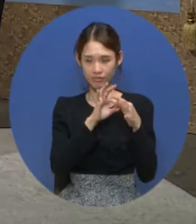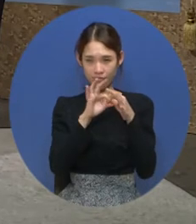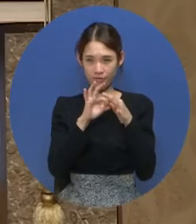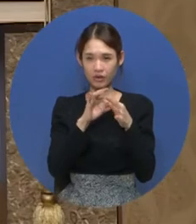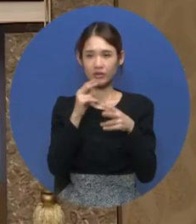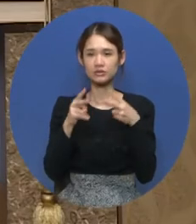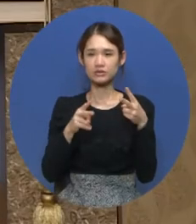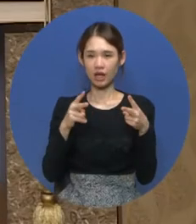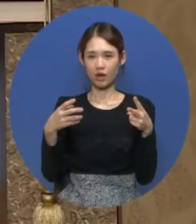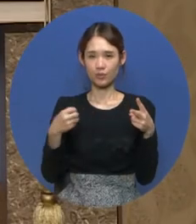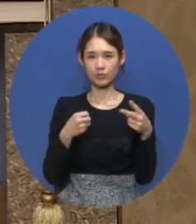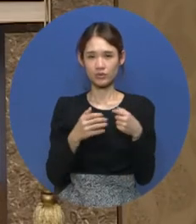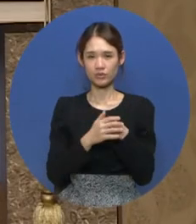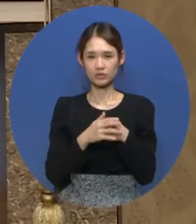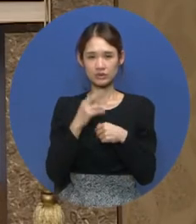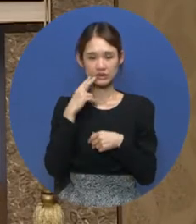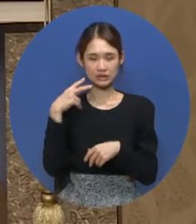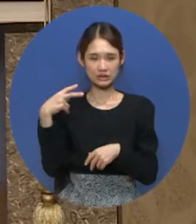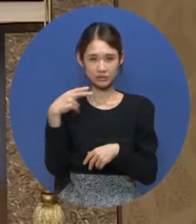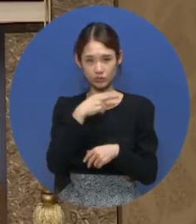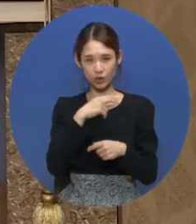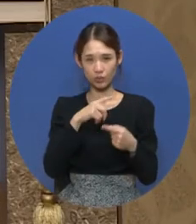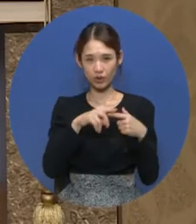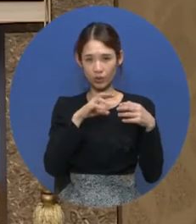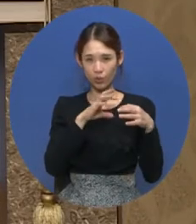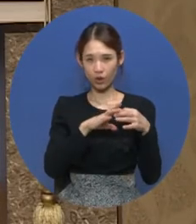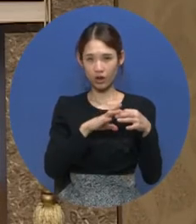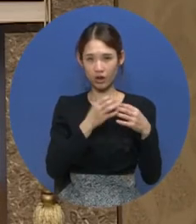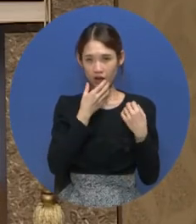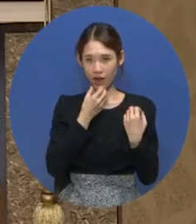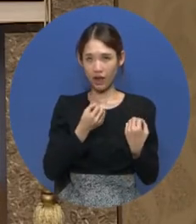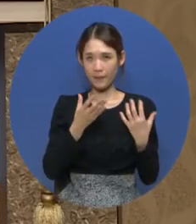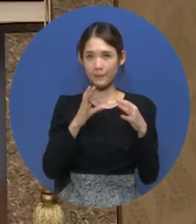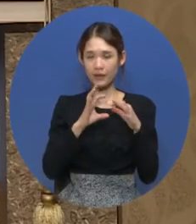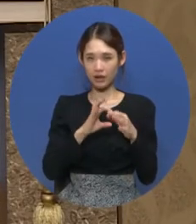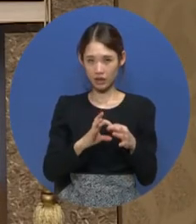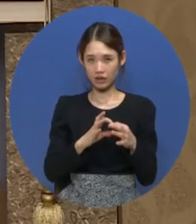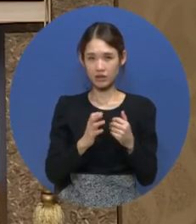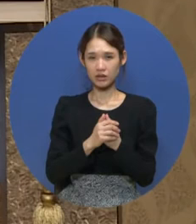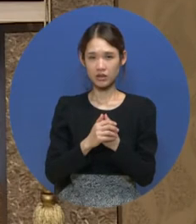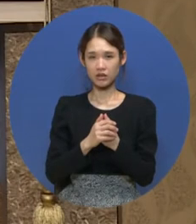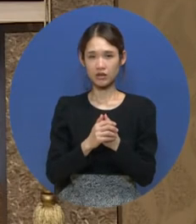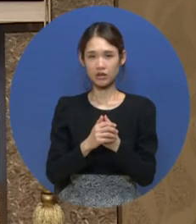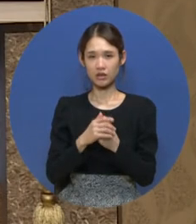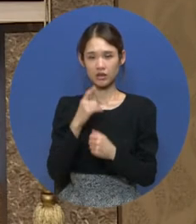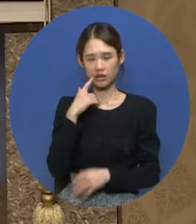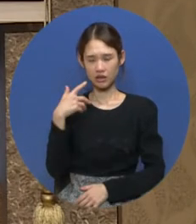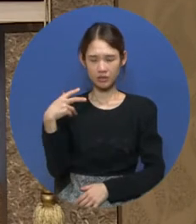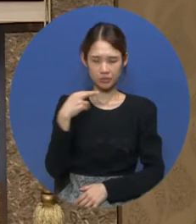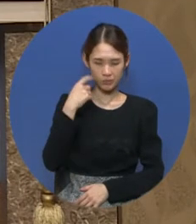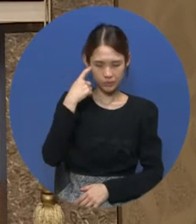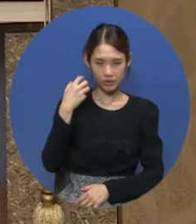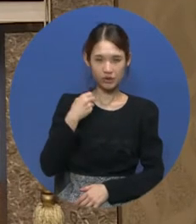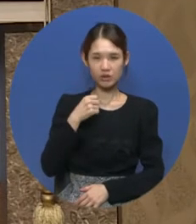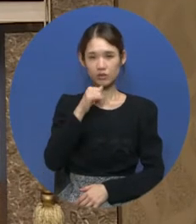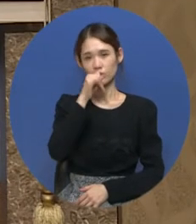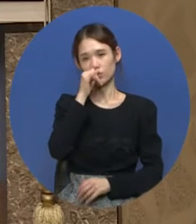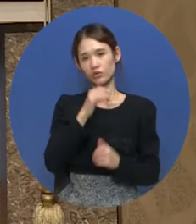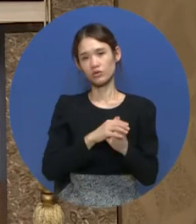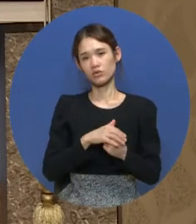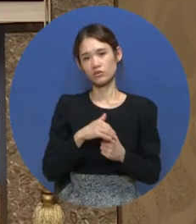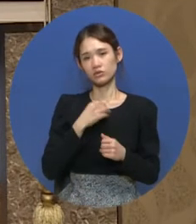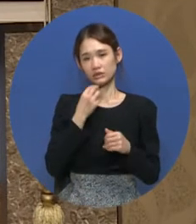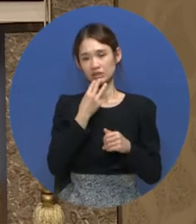1가 금연에 대한 캠페인에 대한 부분들 그런 것에 대한 것도 이제 영계 사업을 생각을 하고요 4 저희가 이제